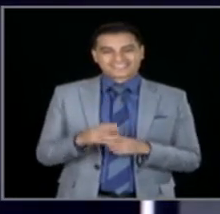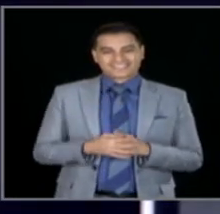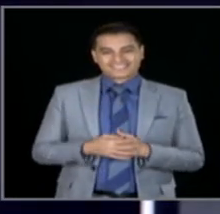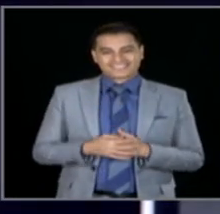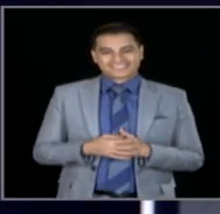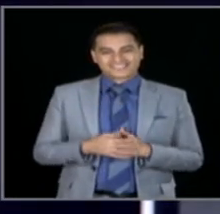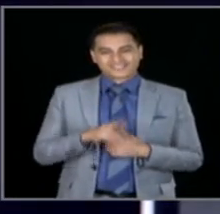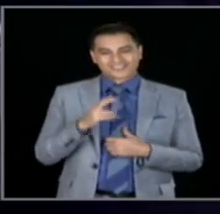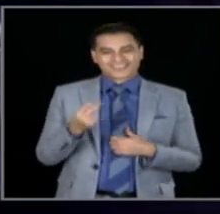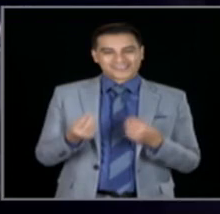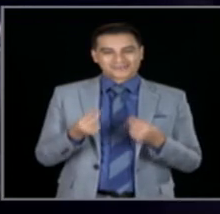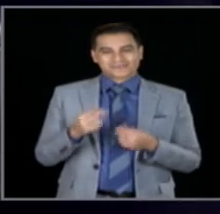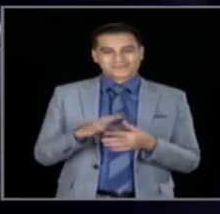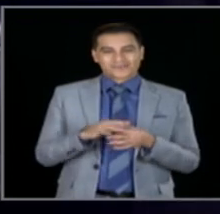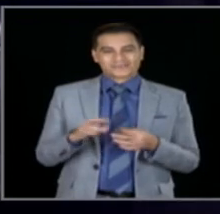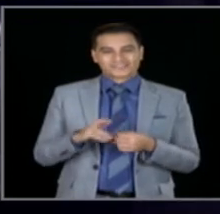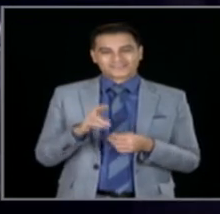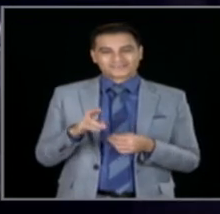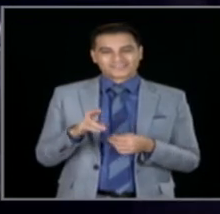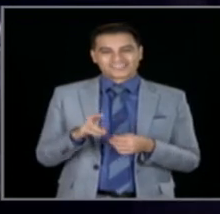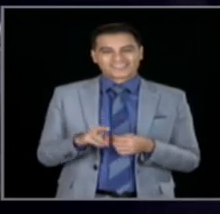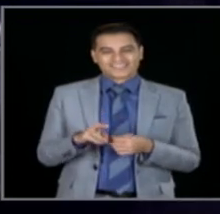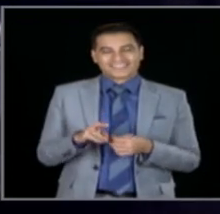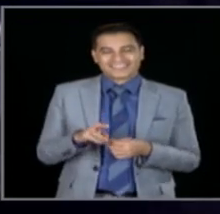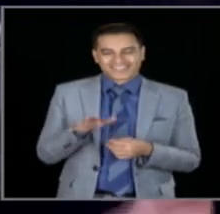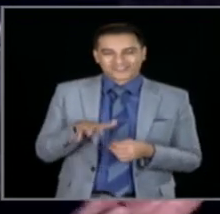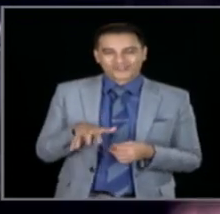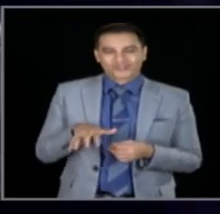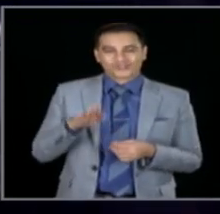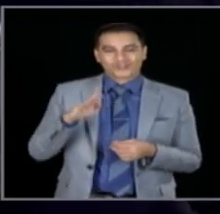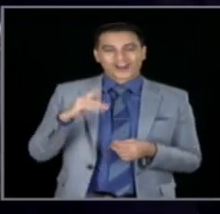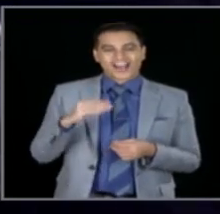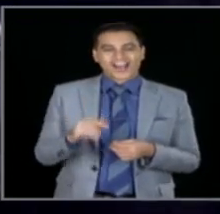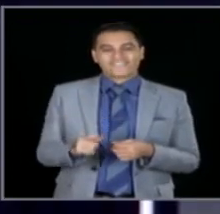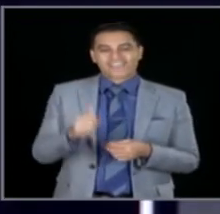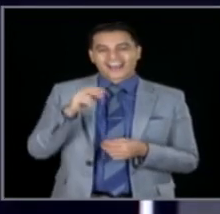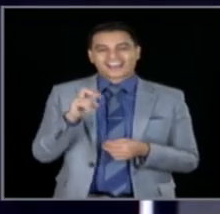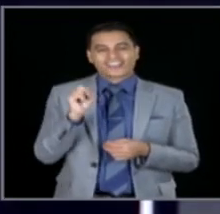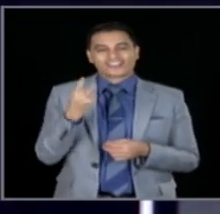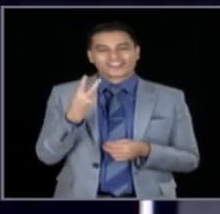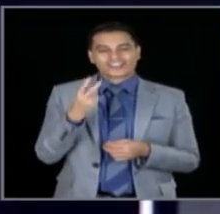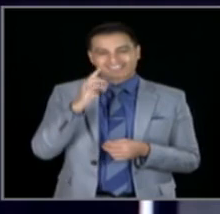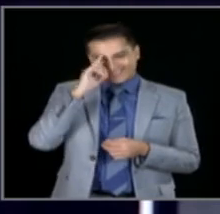اللي ضحكني موضوع السلحفاه عندها اثناء قد ايه انا معرفش